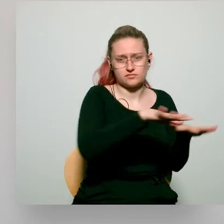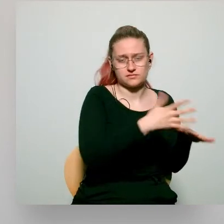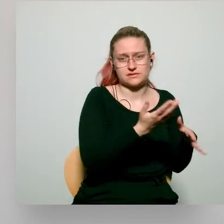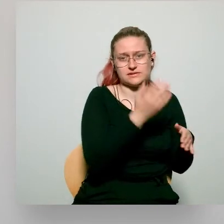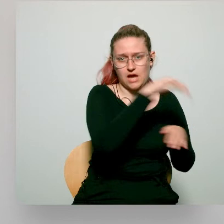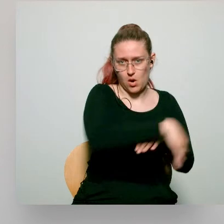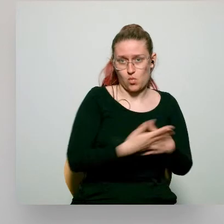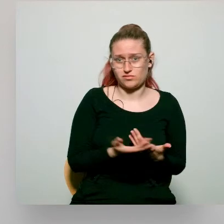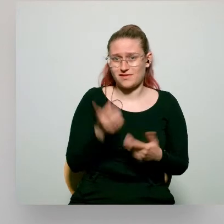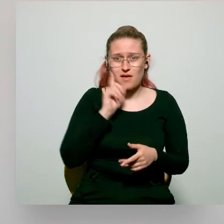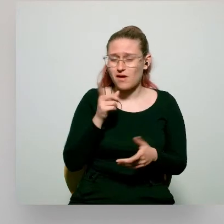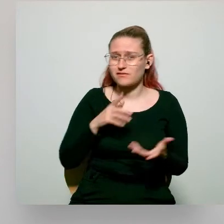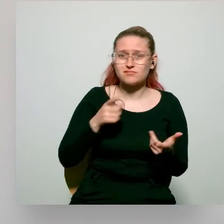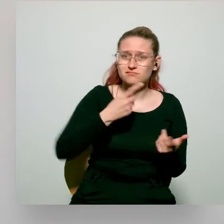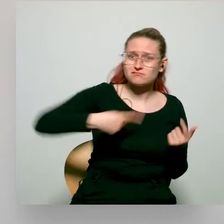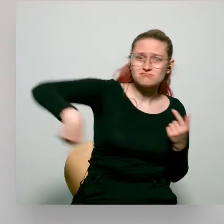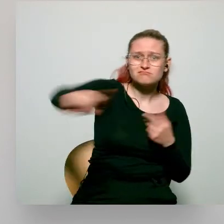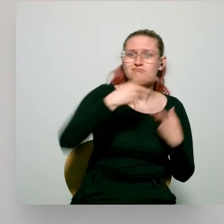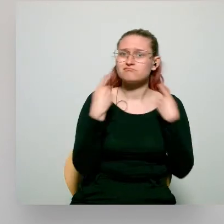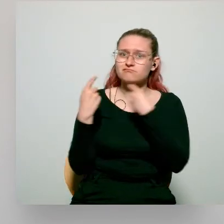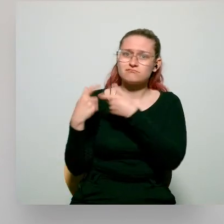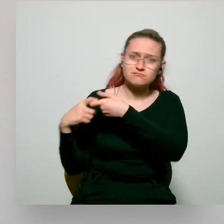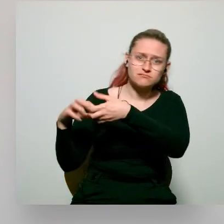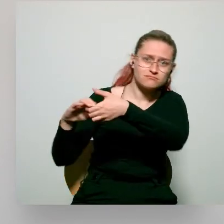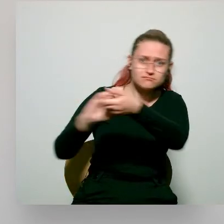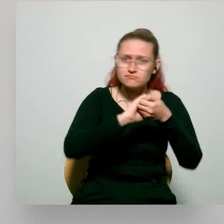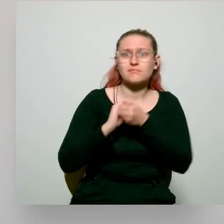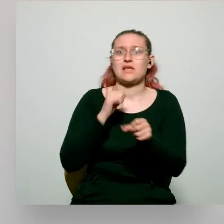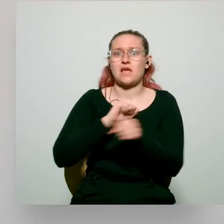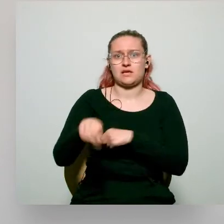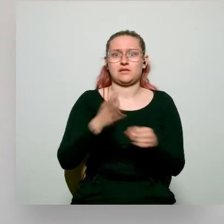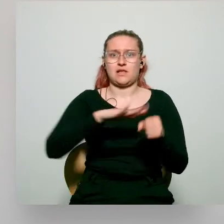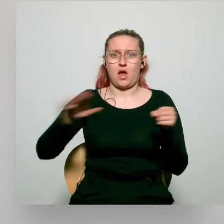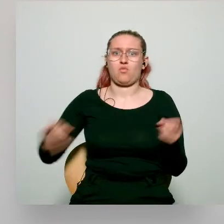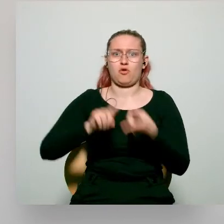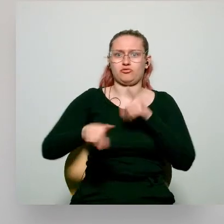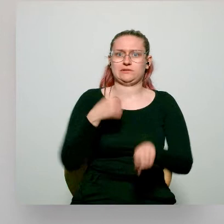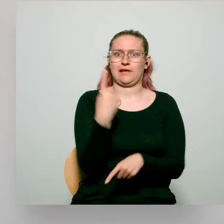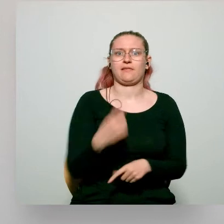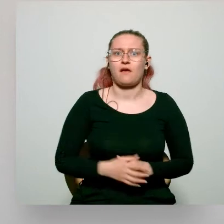naród polityczny, prawda. To wyraźnie było, taką opowieść widać wtedy.